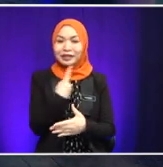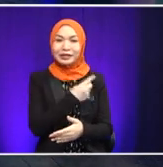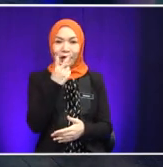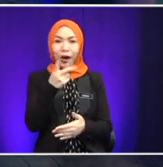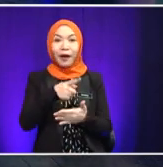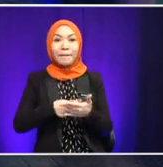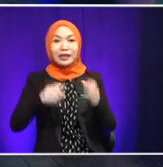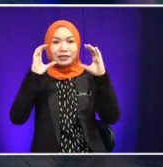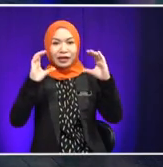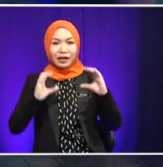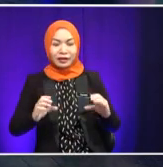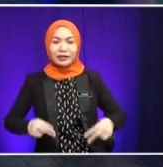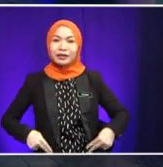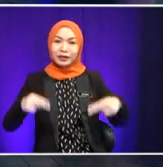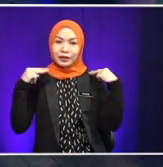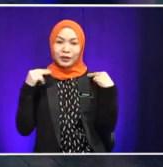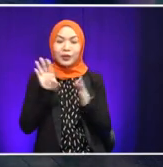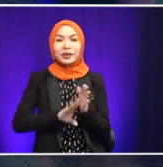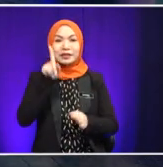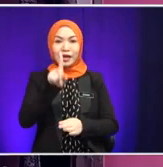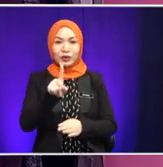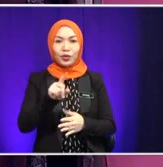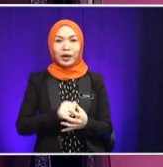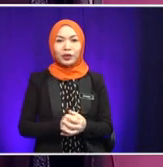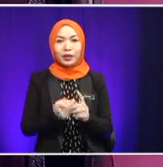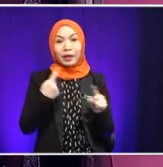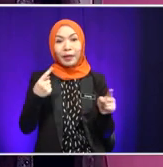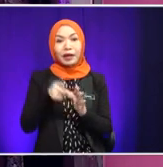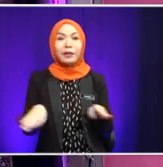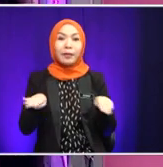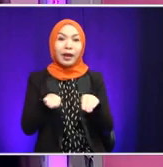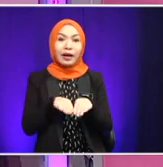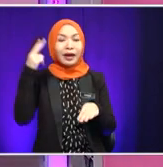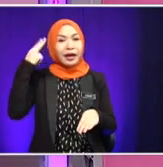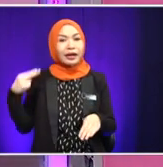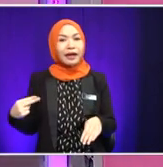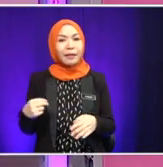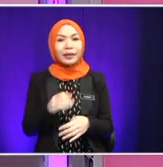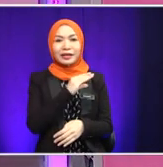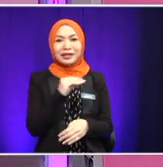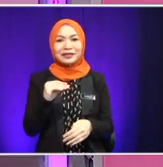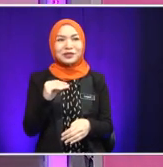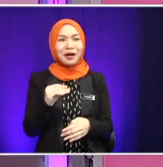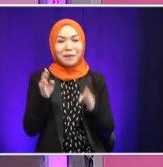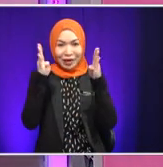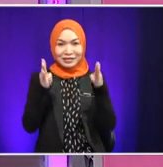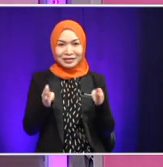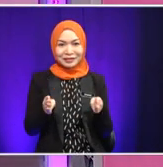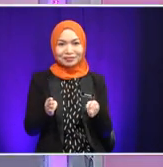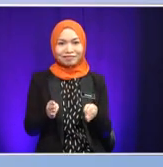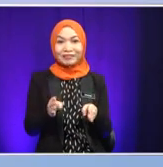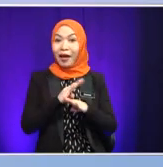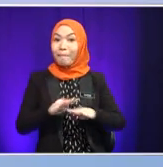hidup Bersatu padu dalam ke berbagai agama bangsa budaya dan bahasa Oke menjaga ya bahasa ya